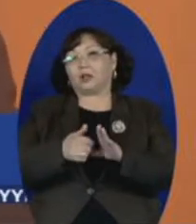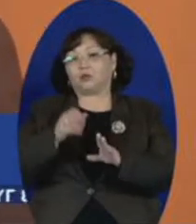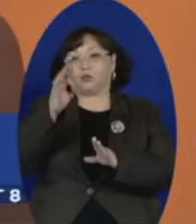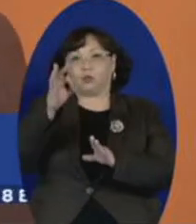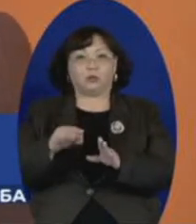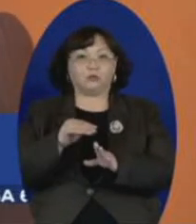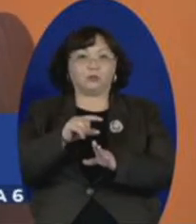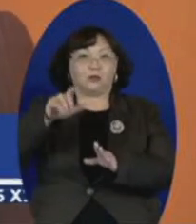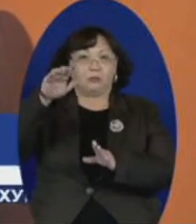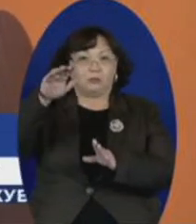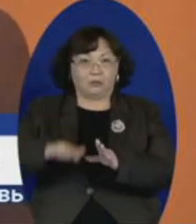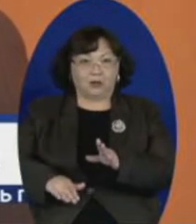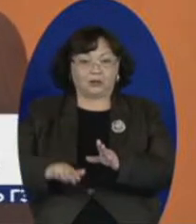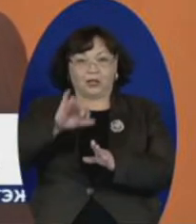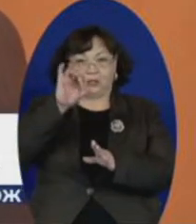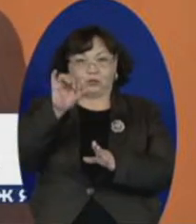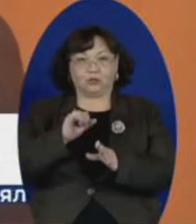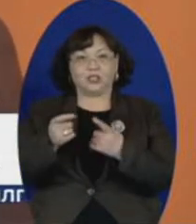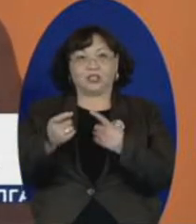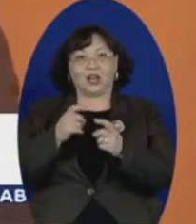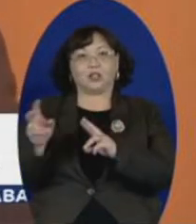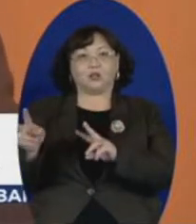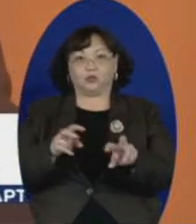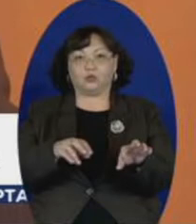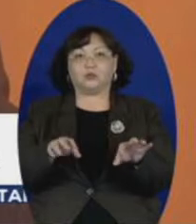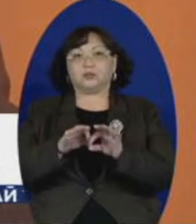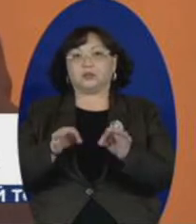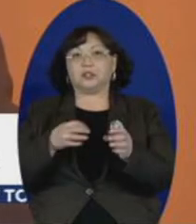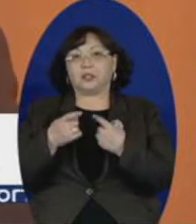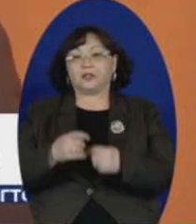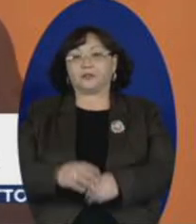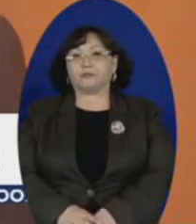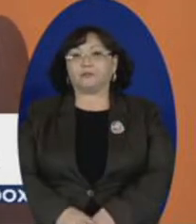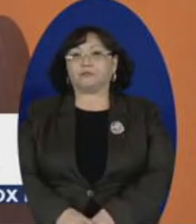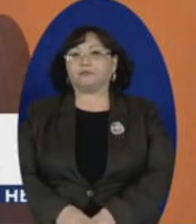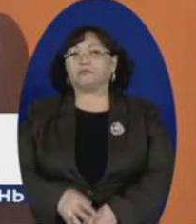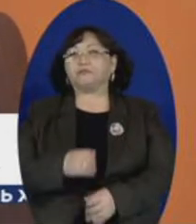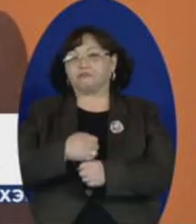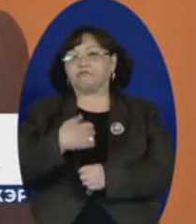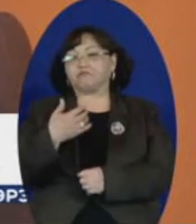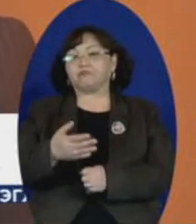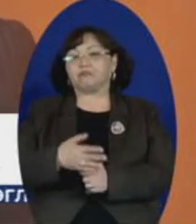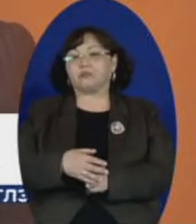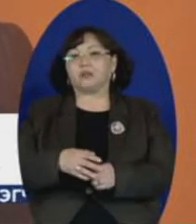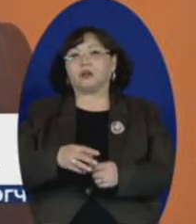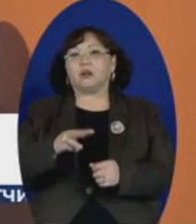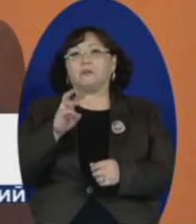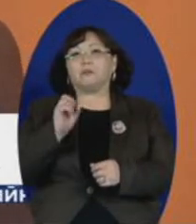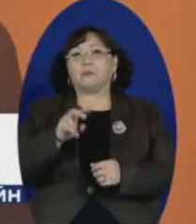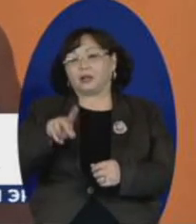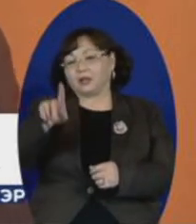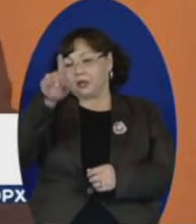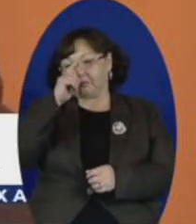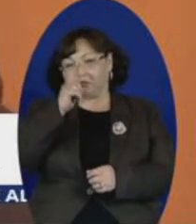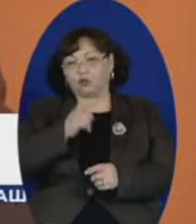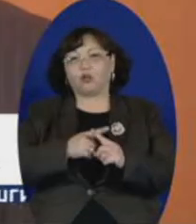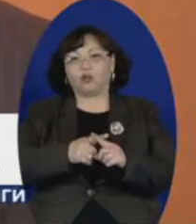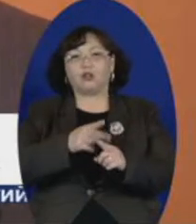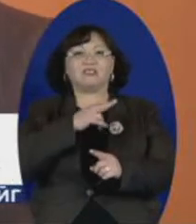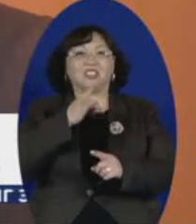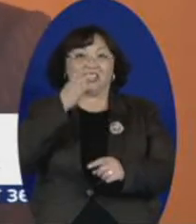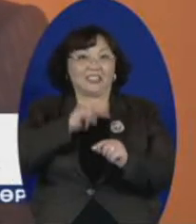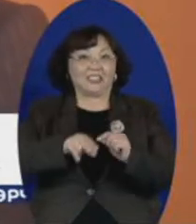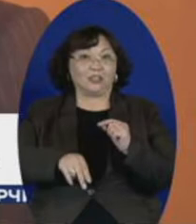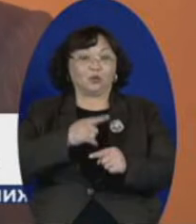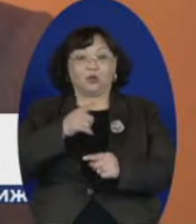хэмжээг багасгах асуудлыг судалж нааштайгаар шийдэхин төлөө ажиллана. Харин тарифын бусад мал эмнэлэг 20 цэрийн хяналт шалгалтын тухайд